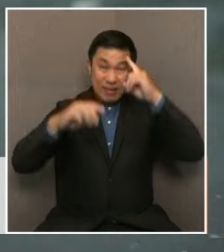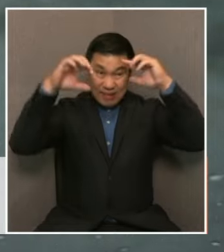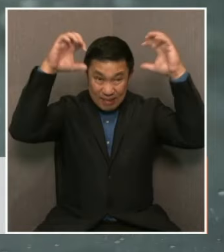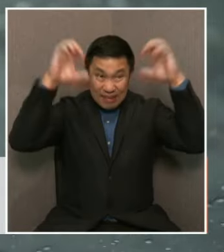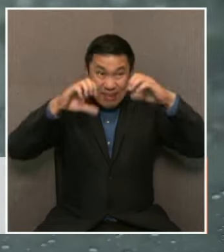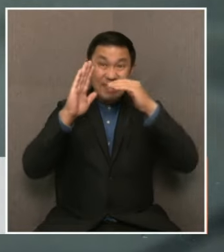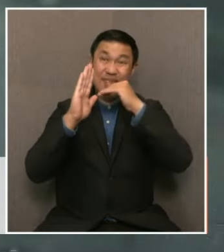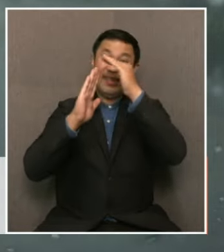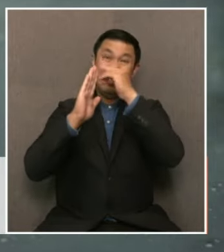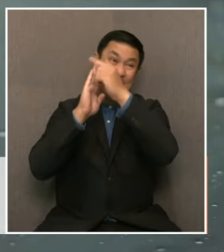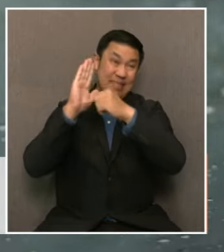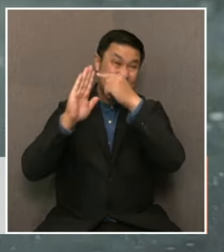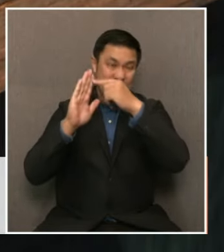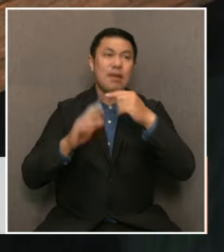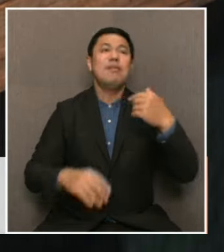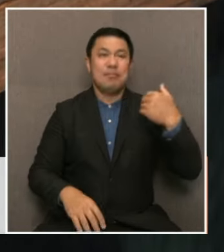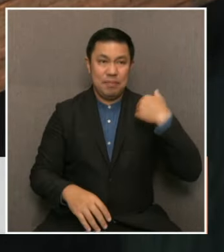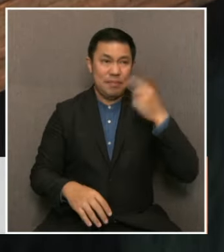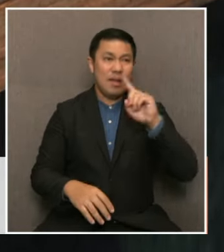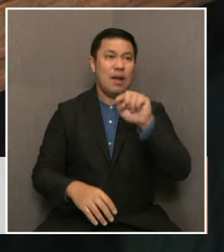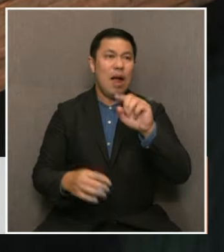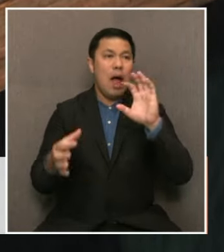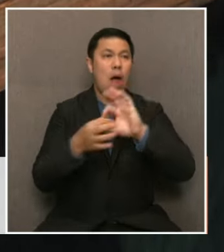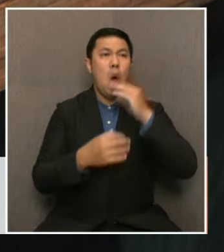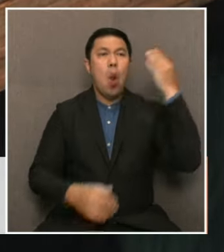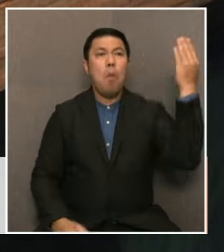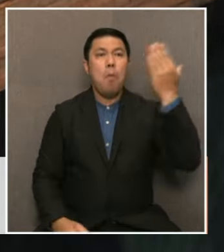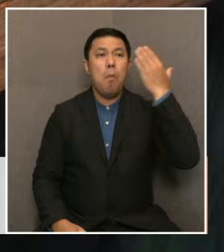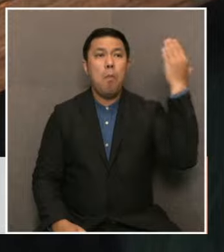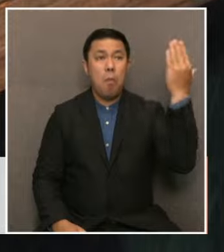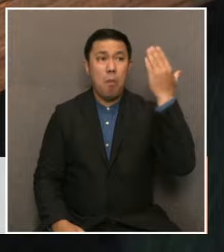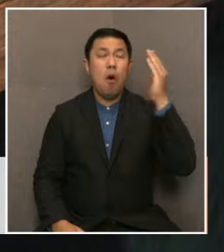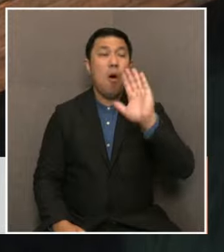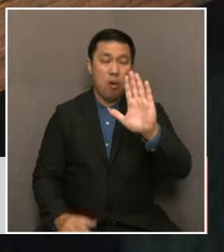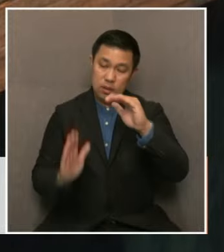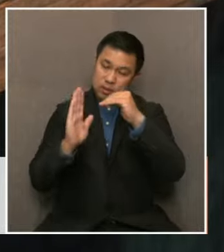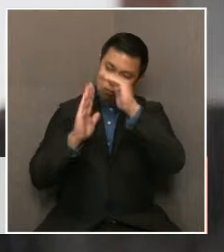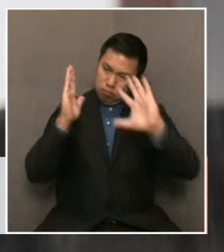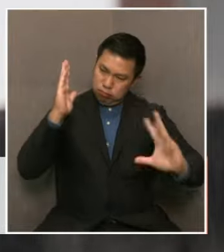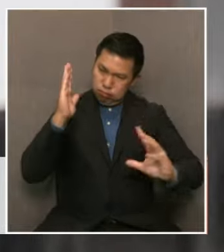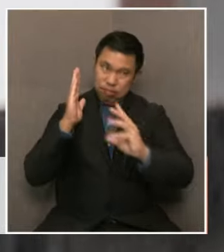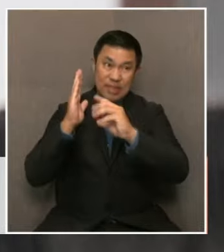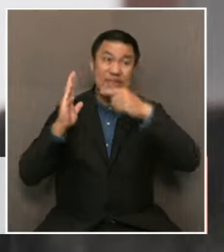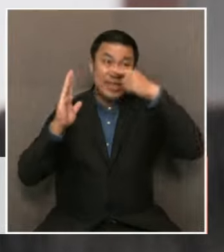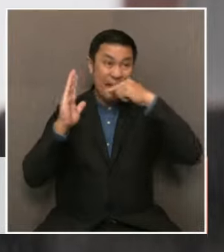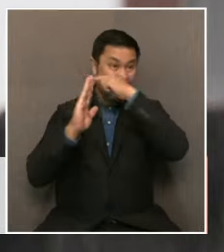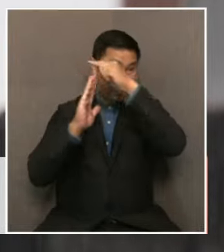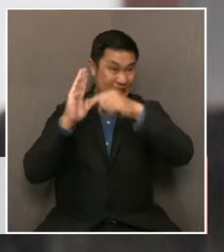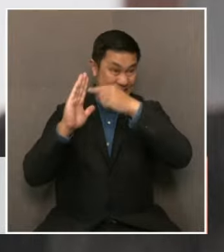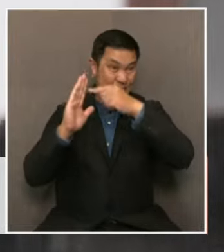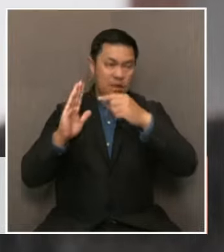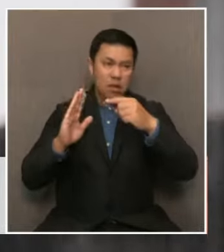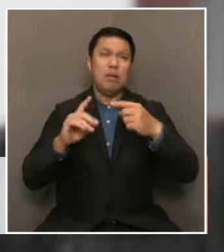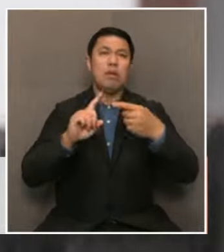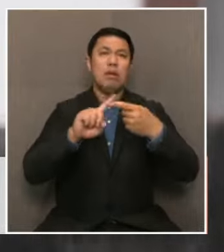ตอนบนได้รับอิทธิพลจากแนวพัดสอบของลมตะวันออกเฉียงใต้และลมใต้ที่พัดปกคลุมประเทศไทยตอนบนนะคะประ